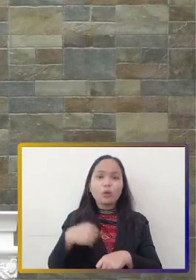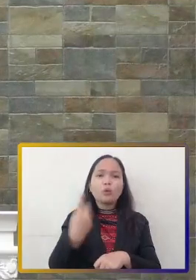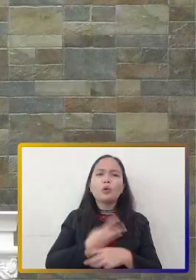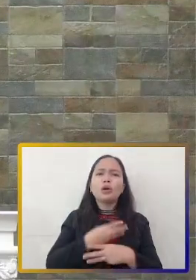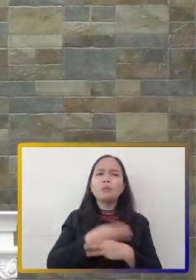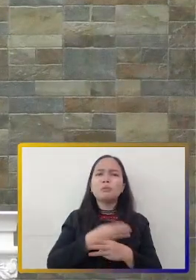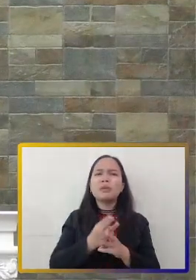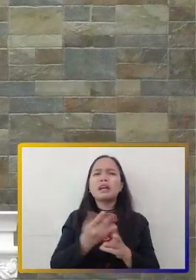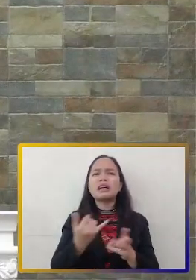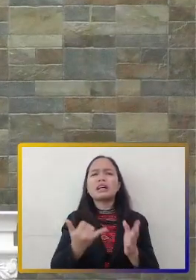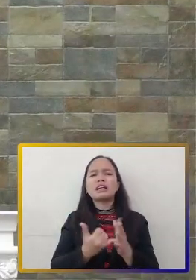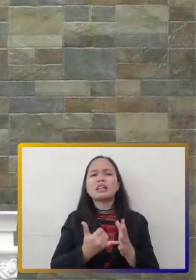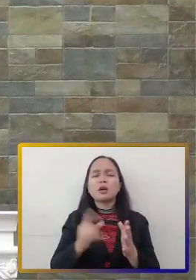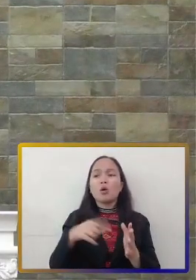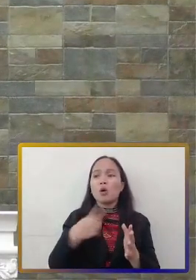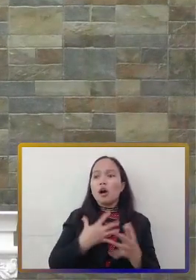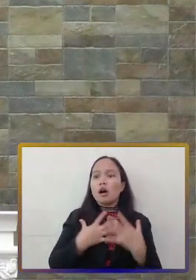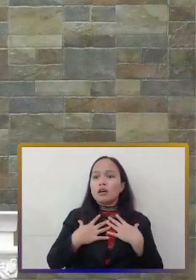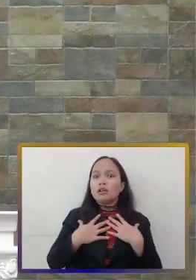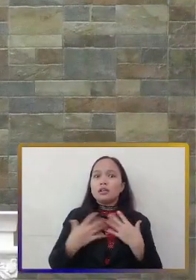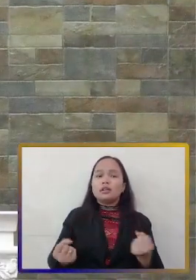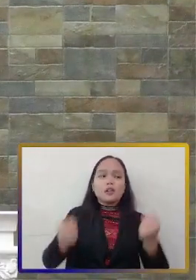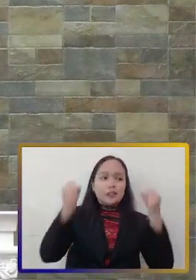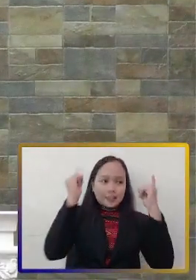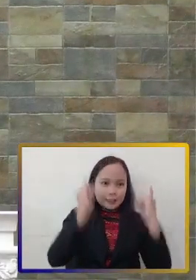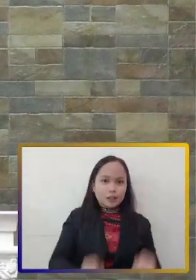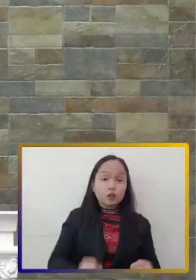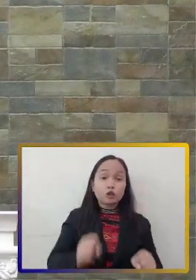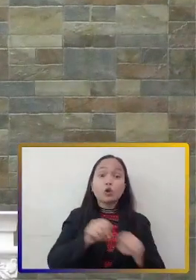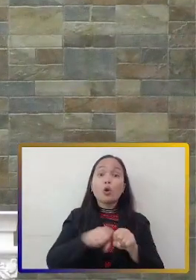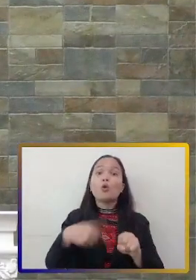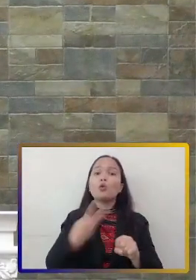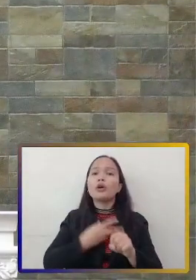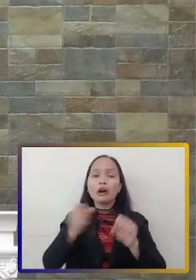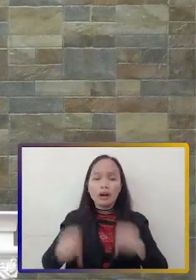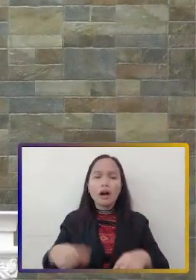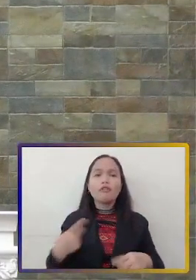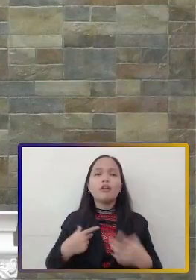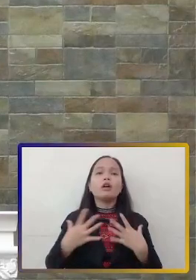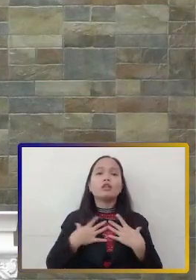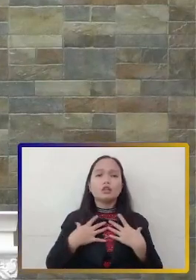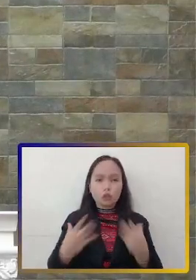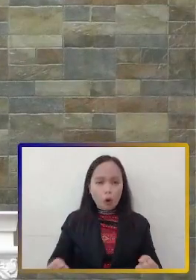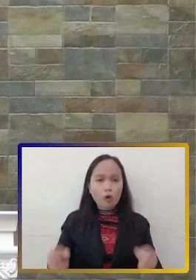nating strong ang individuals para meron po tayong strong family.